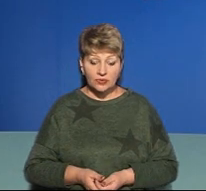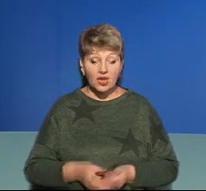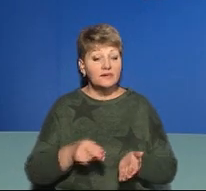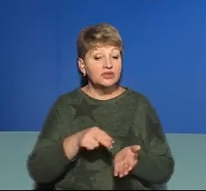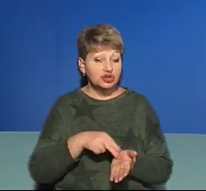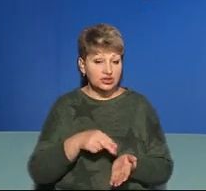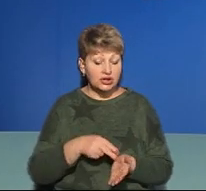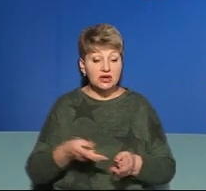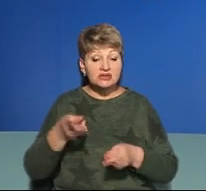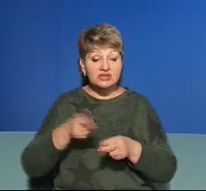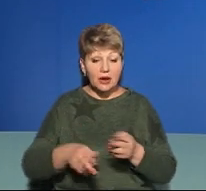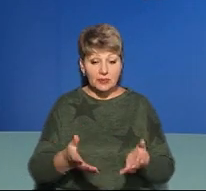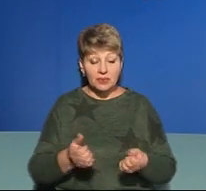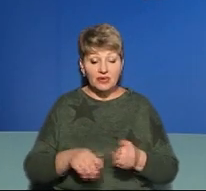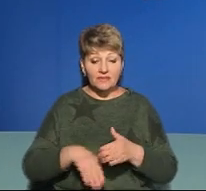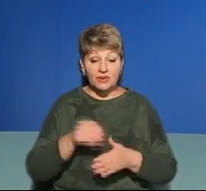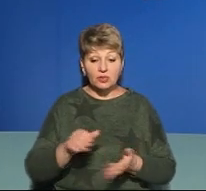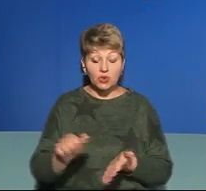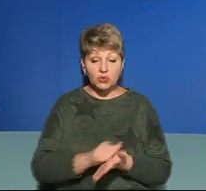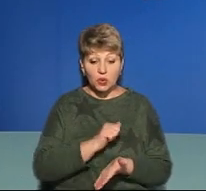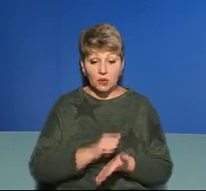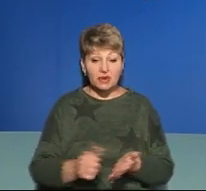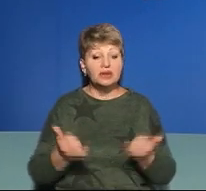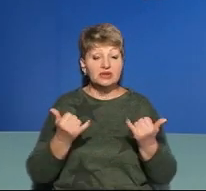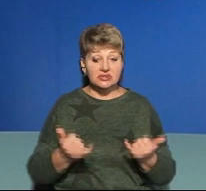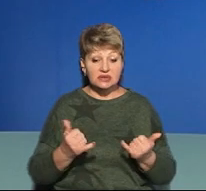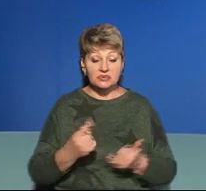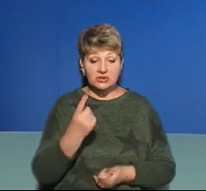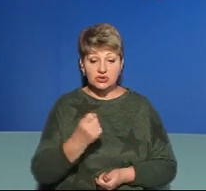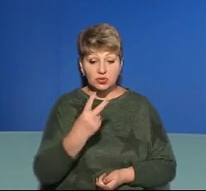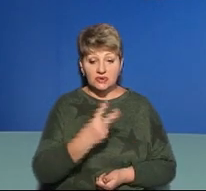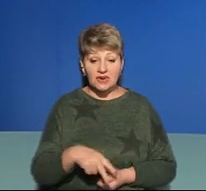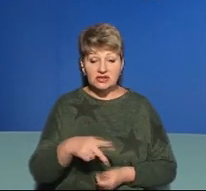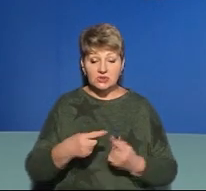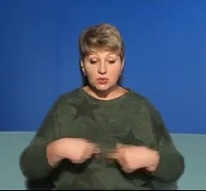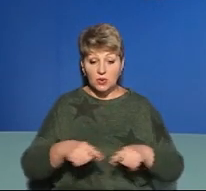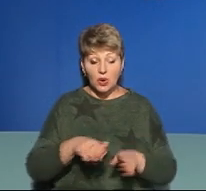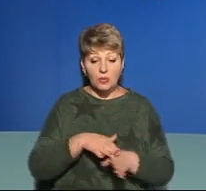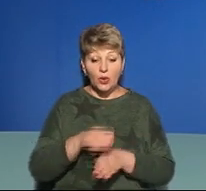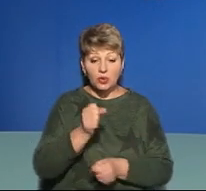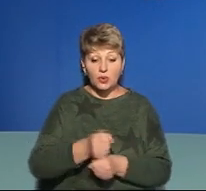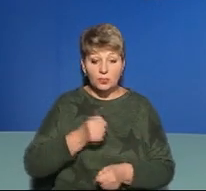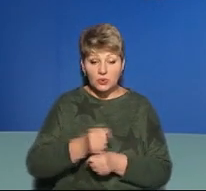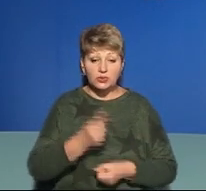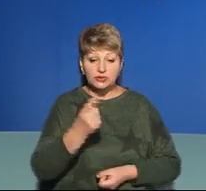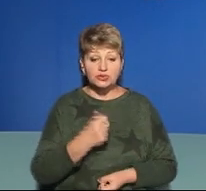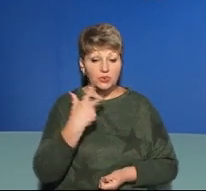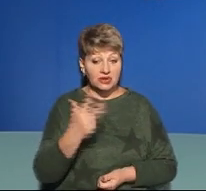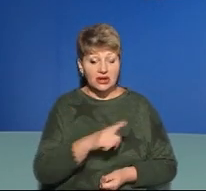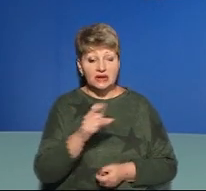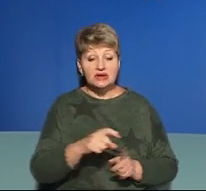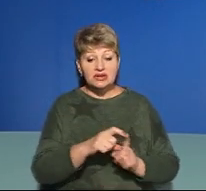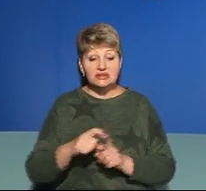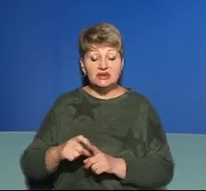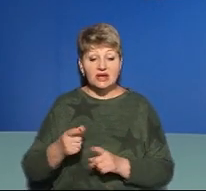У Черкасах завершують приймати виборчу документацію. Нині зі 120 дільниць повністю опрацювали 103. Зі слів